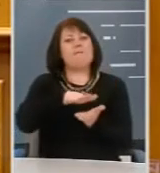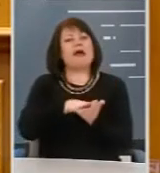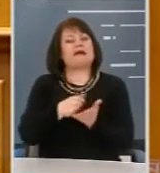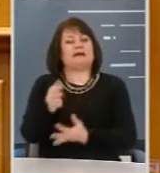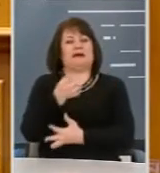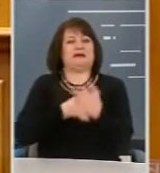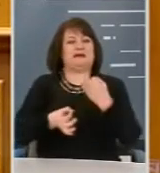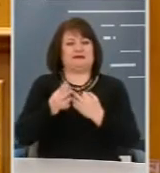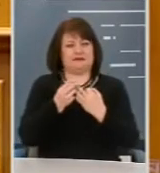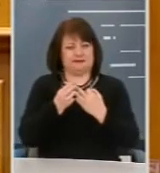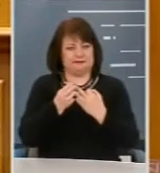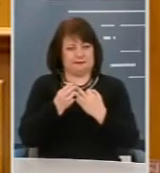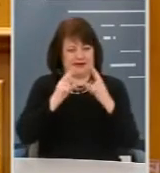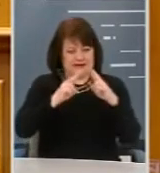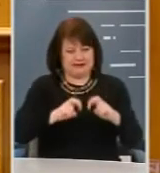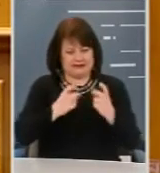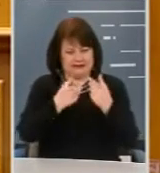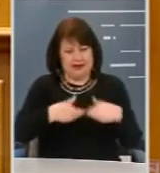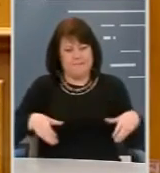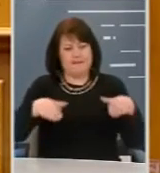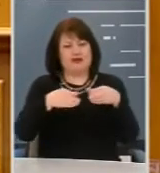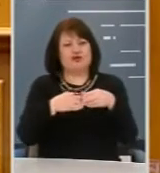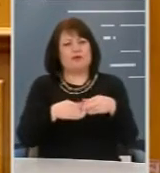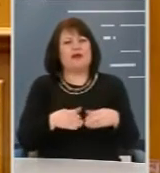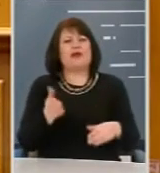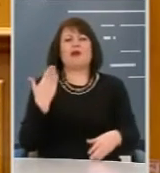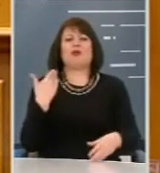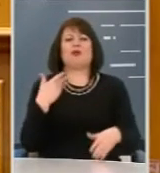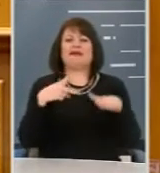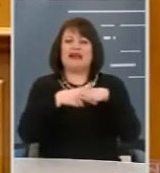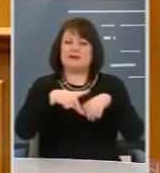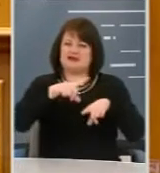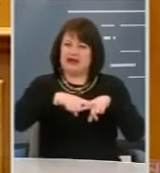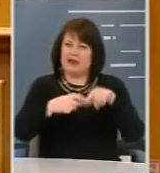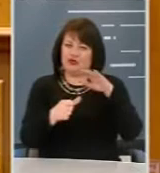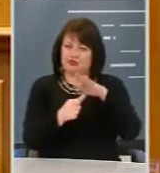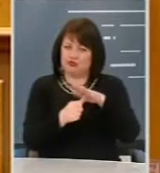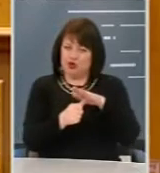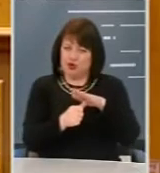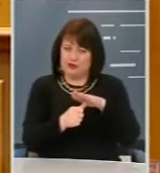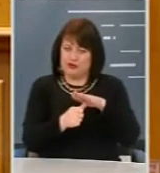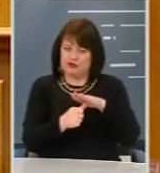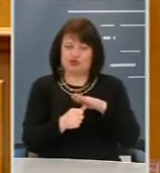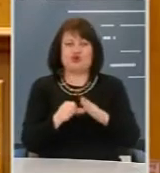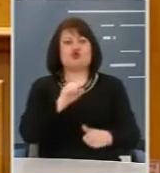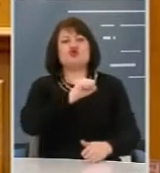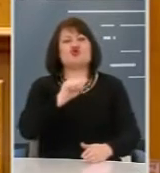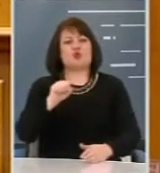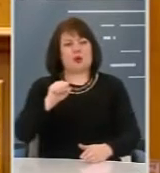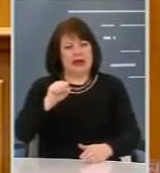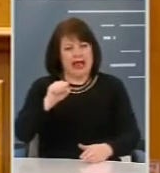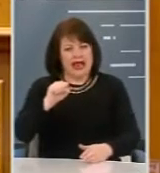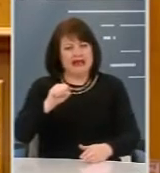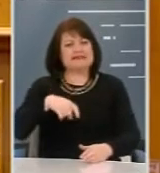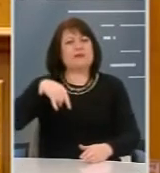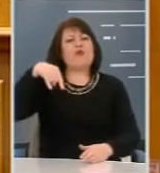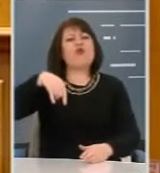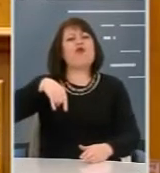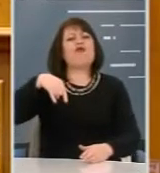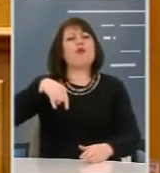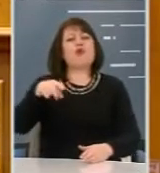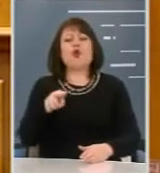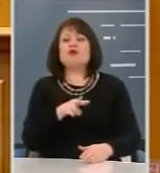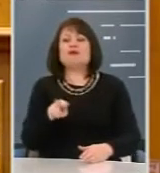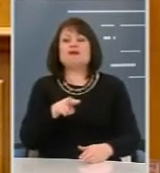Εξεταστική Επιτροπή των τελευταίων προέδρων της Τράπεζας της Ελλάδας, των κυρίων Στουρνάρα και Προβόπουλου,